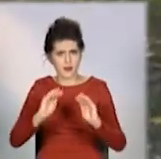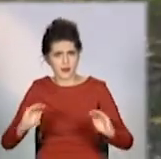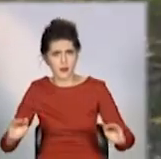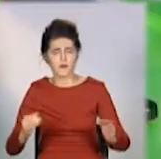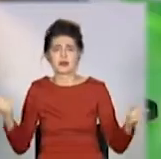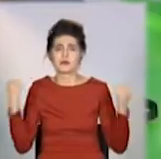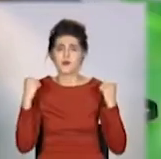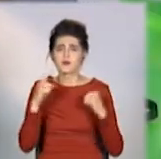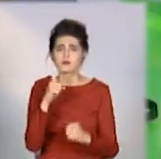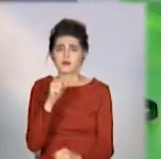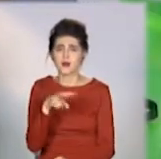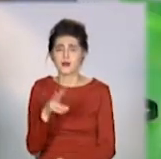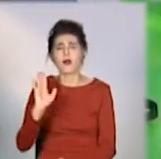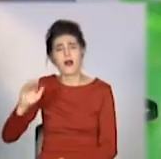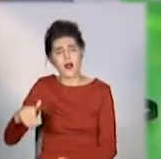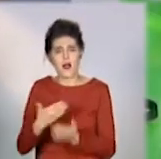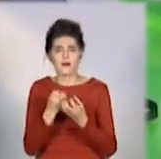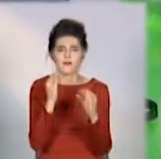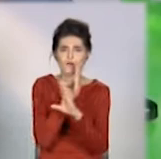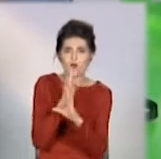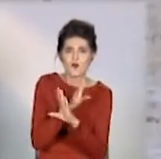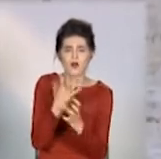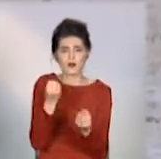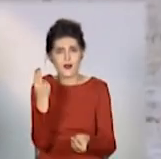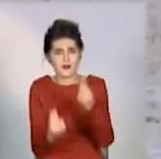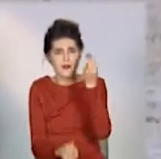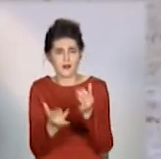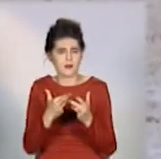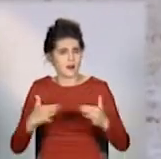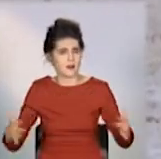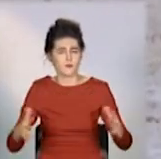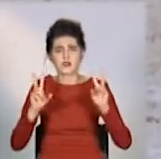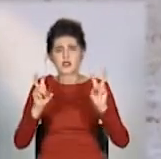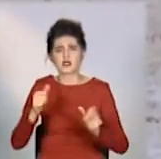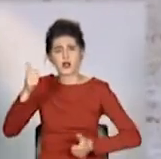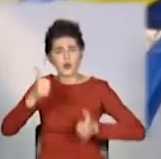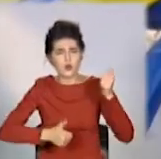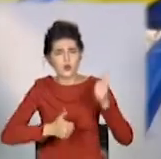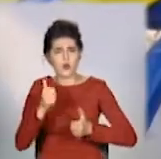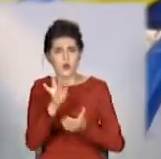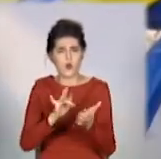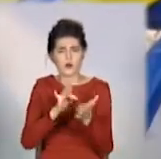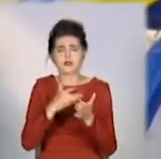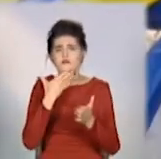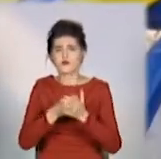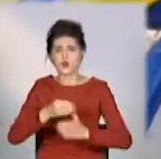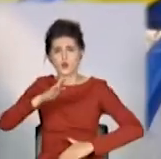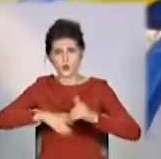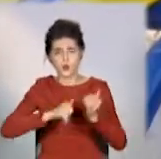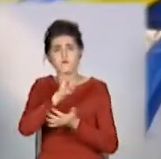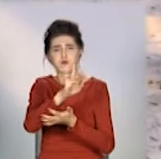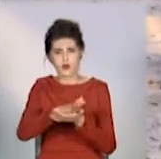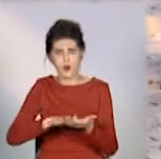Спортзал – це спортзал, а позайматися на свіжому повітрі – це ще краще. Конкурс «Місто своїми руками» в Дружківці проходитиме і